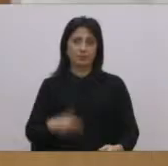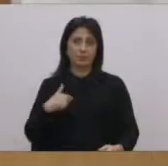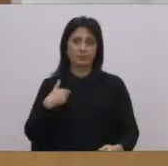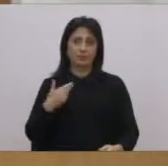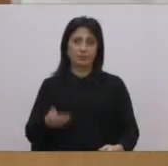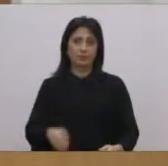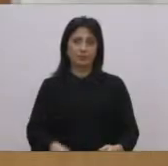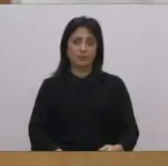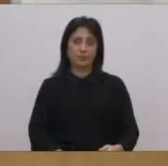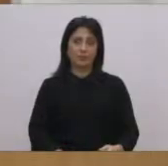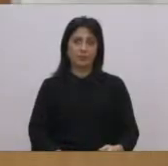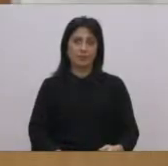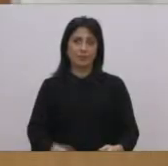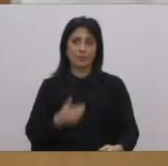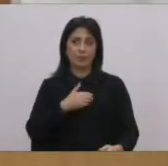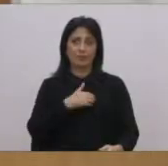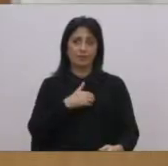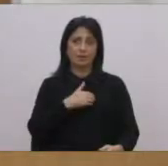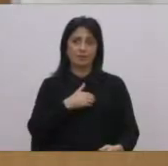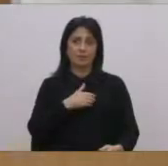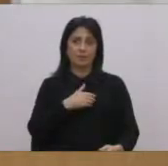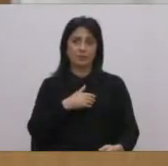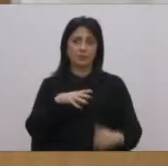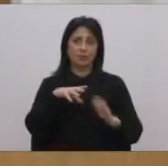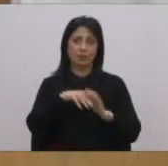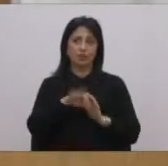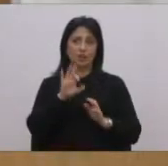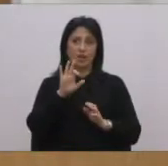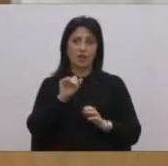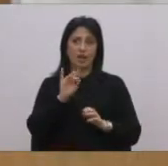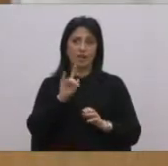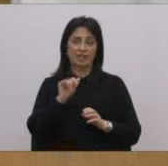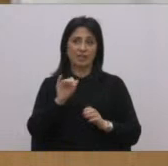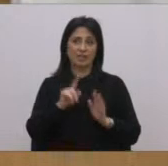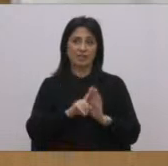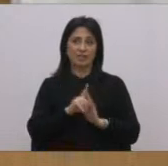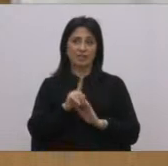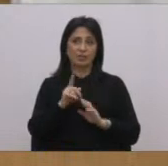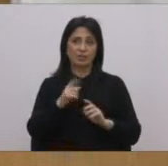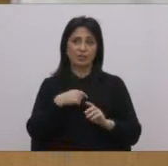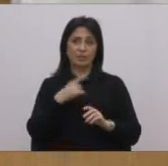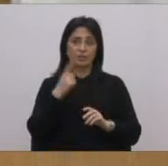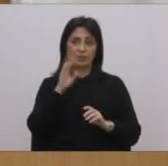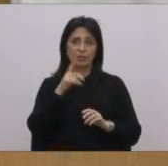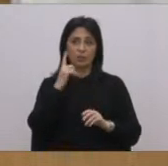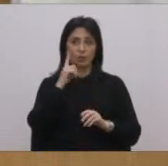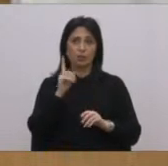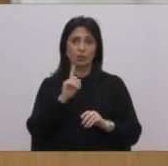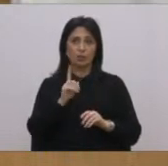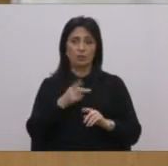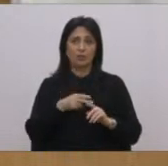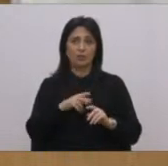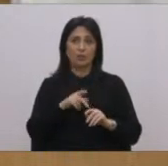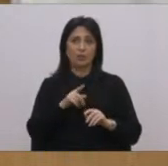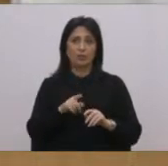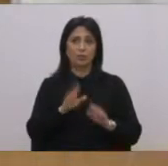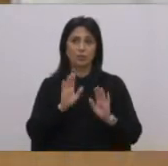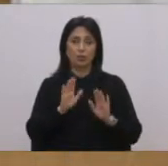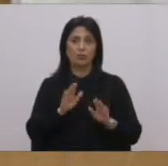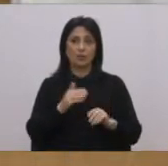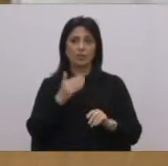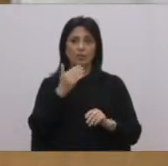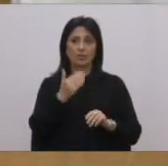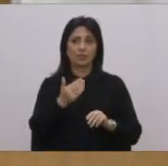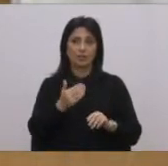მოგესალმებით. მე მინდა შიდა ქართლიდან დავიწყო, იმიტომ რომ მე მგონია, რომ ეს მხოლოდ